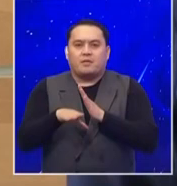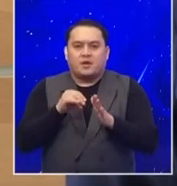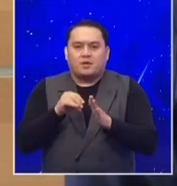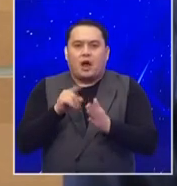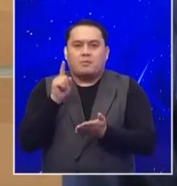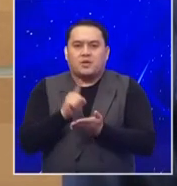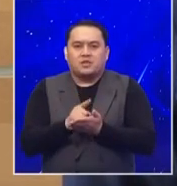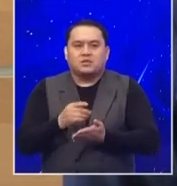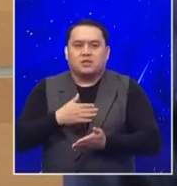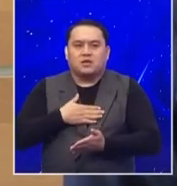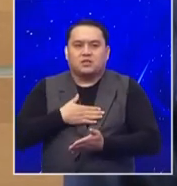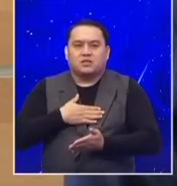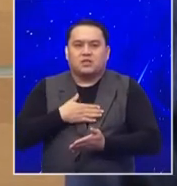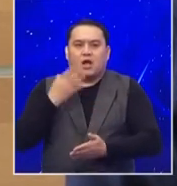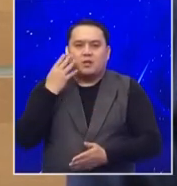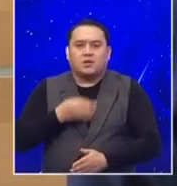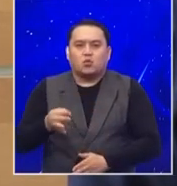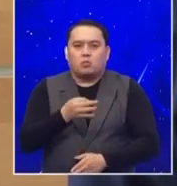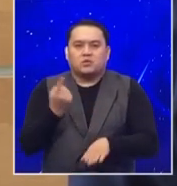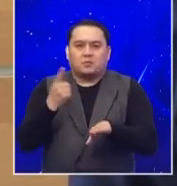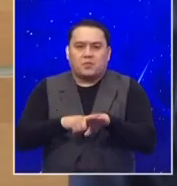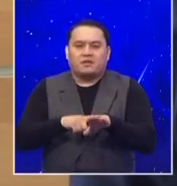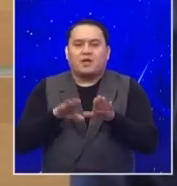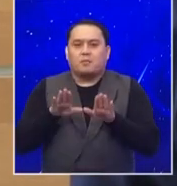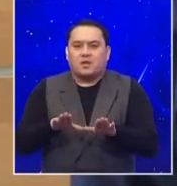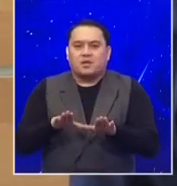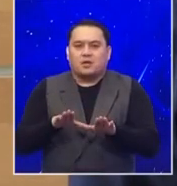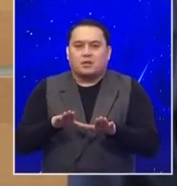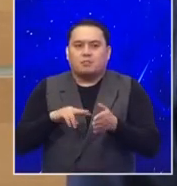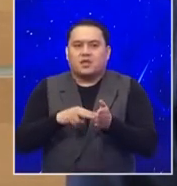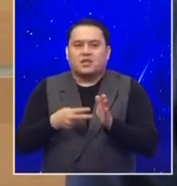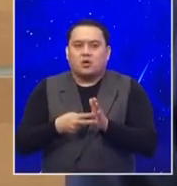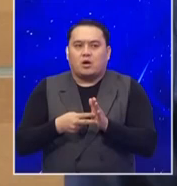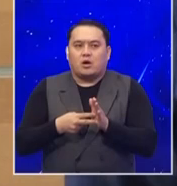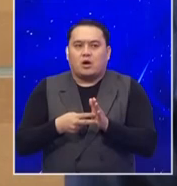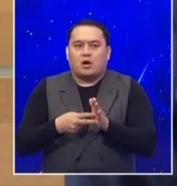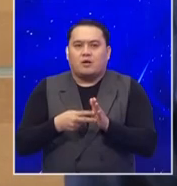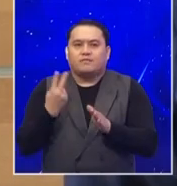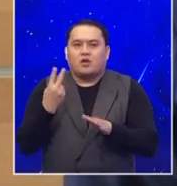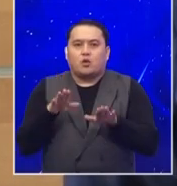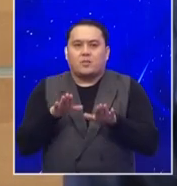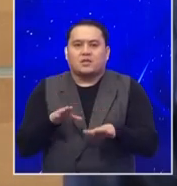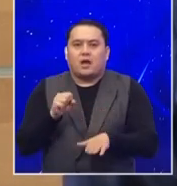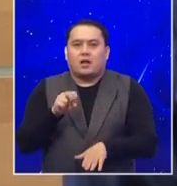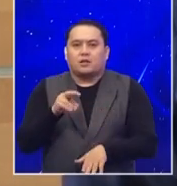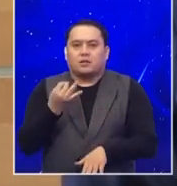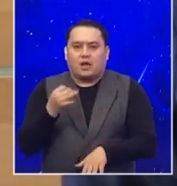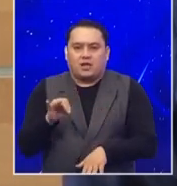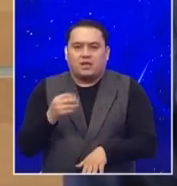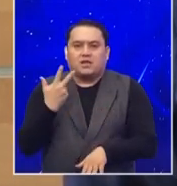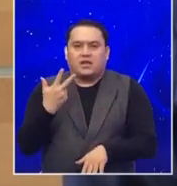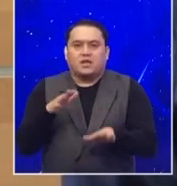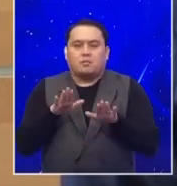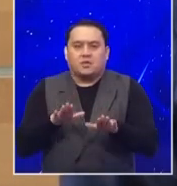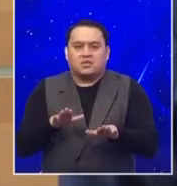должны быть, значит, ЖТСУ на первом месте, так планируем. Значит, на втором месте будет Алтай, на